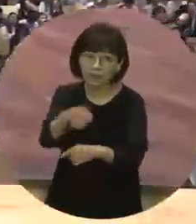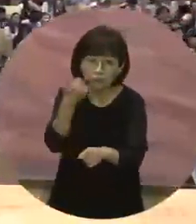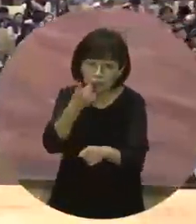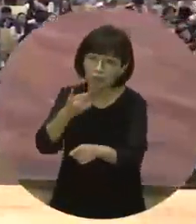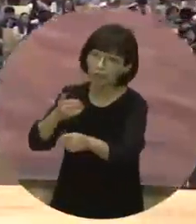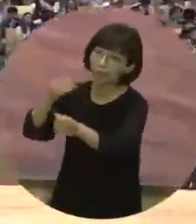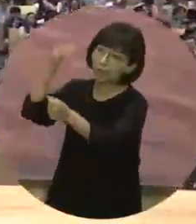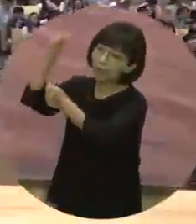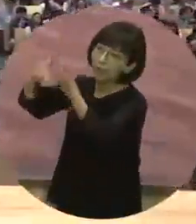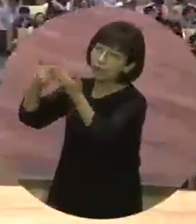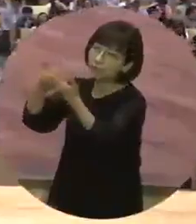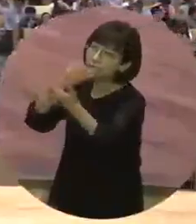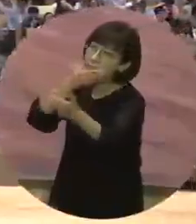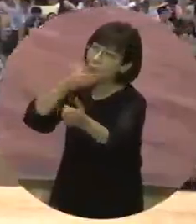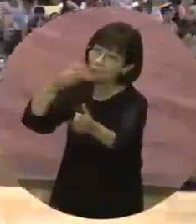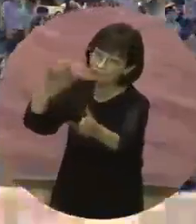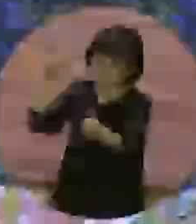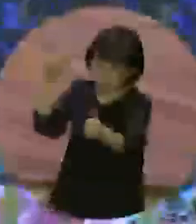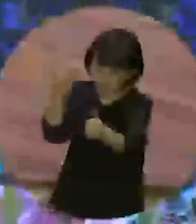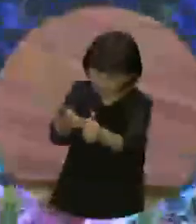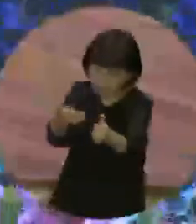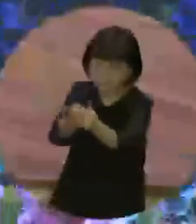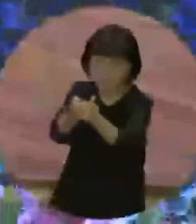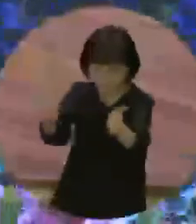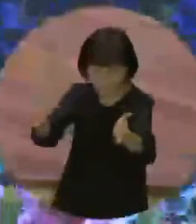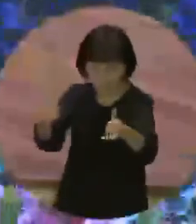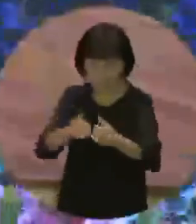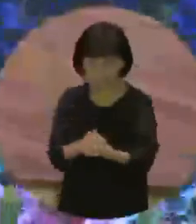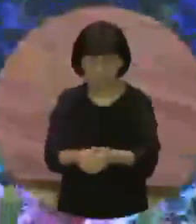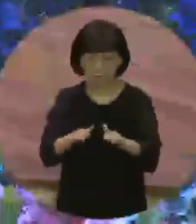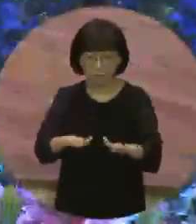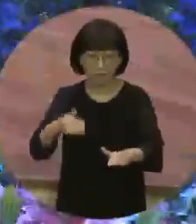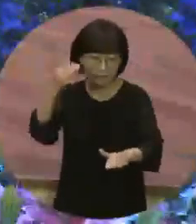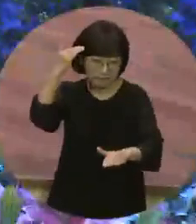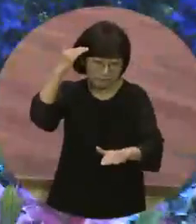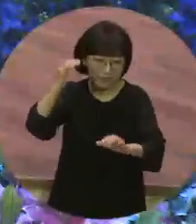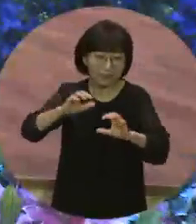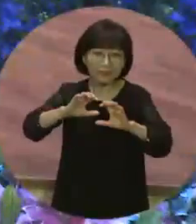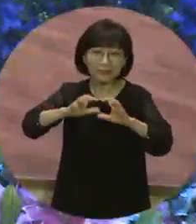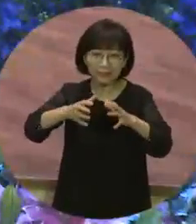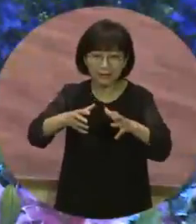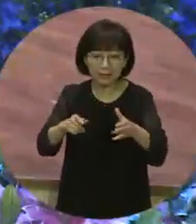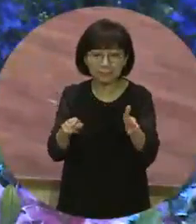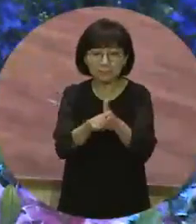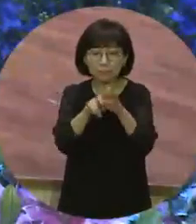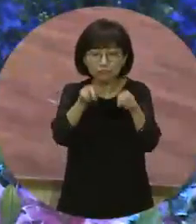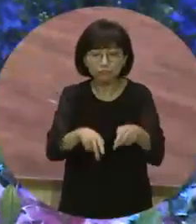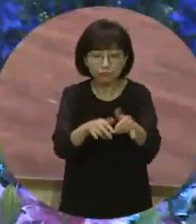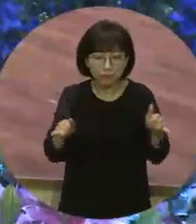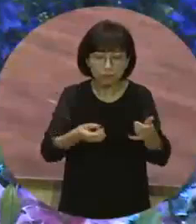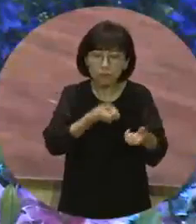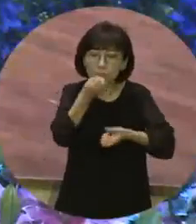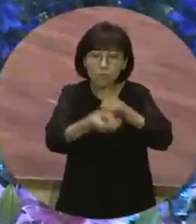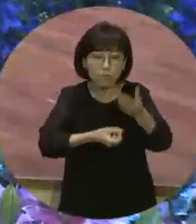자니라. 보세요. 블레셋 불신자들이 여호와께서 복을 주셨어.